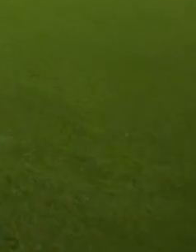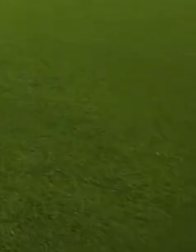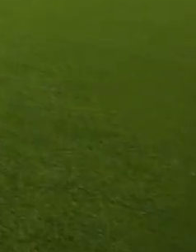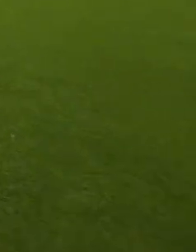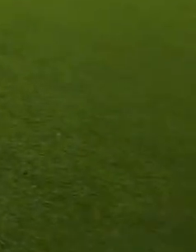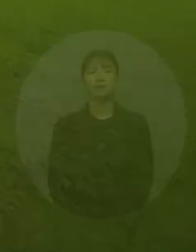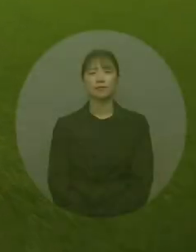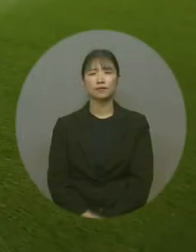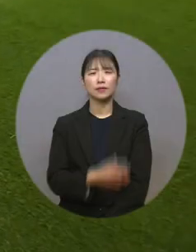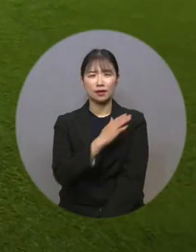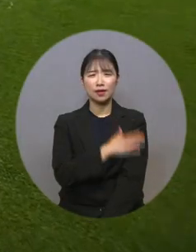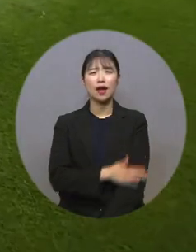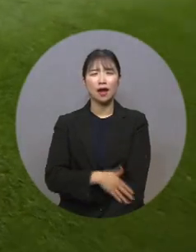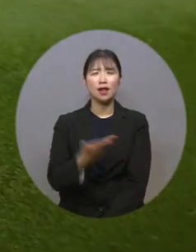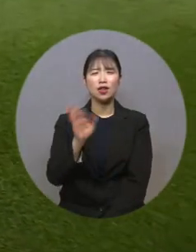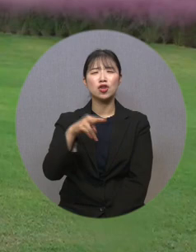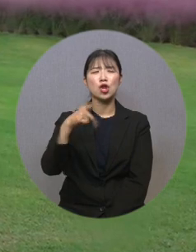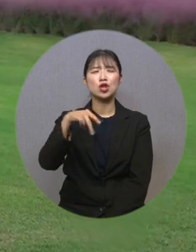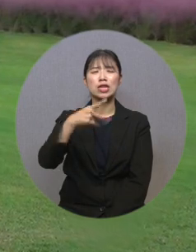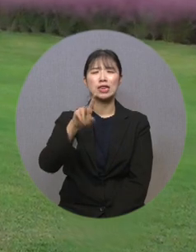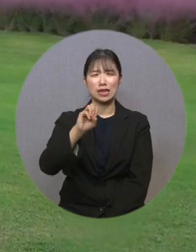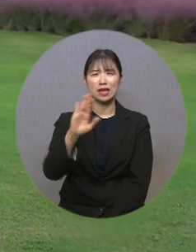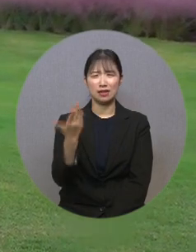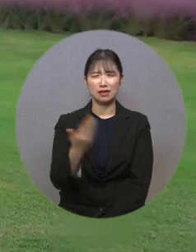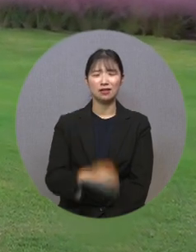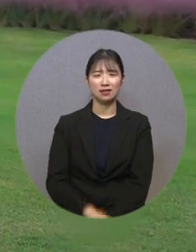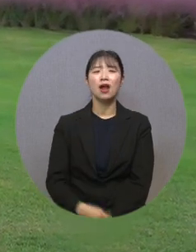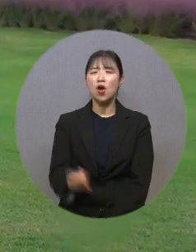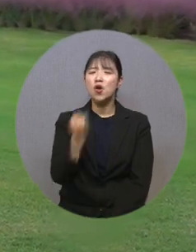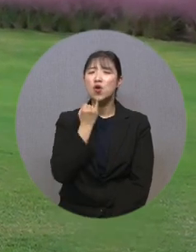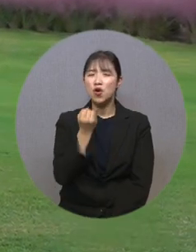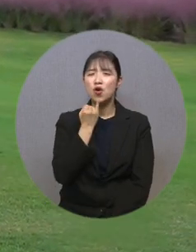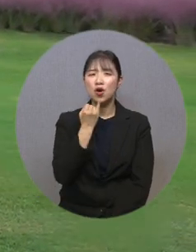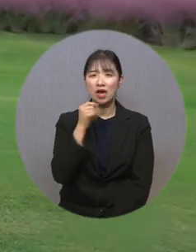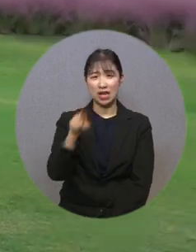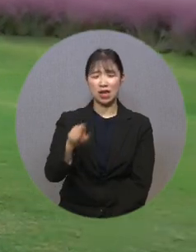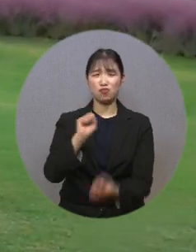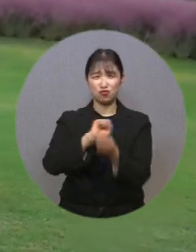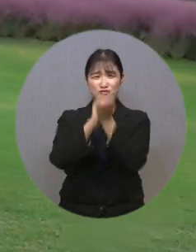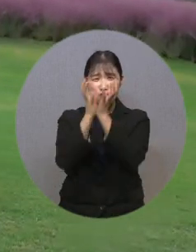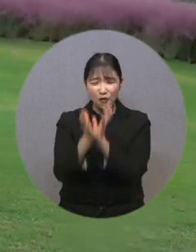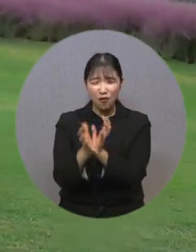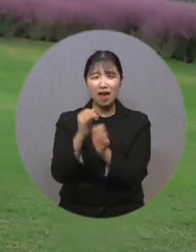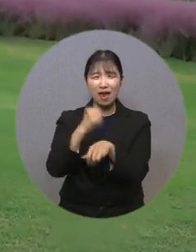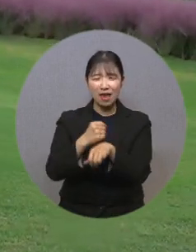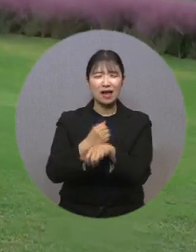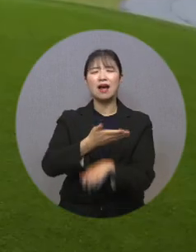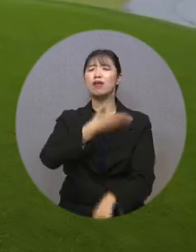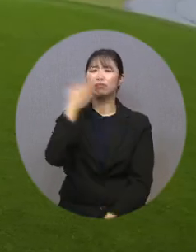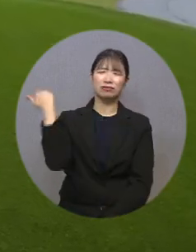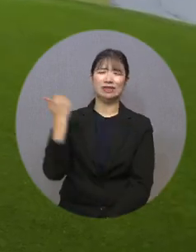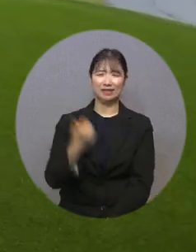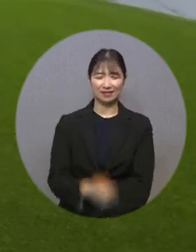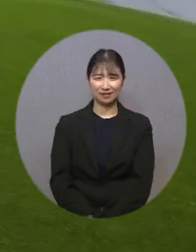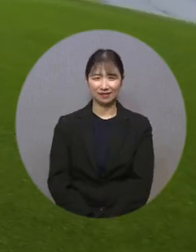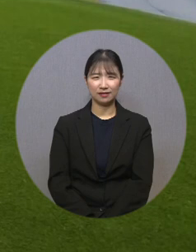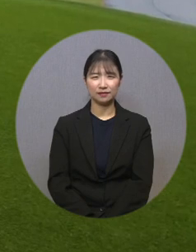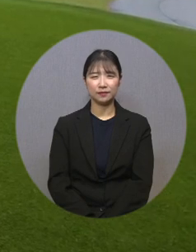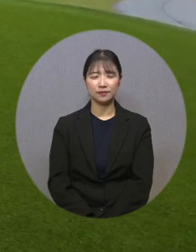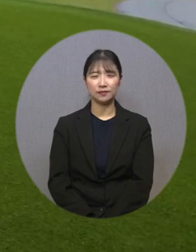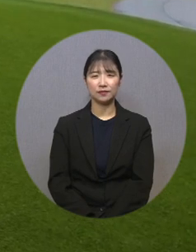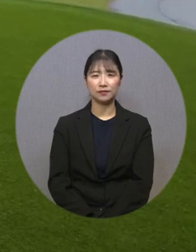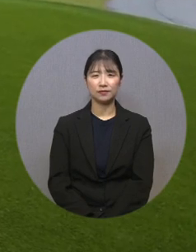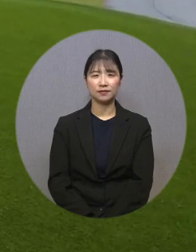뒷땅 나가지고, 근데 언니 거리가 많이 안 갔어. 괜찮아, 괜찮아, 괜찮아. 일단 이 무궁화 꽃이 피었습니다를 쌩 까야 돼.